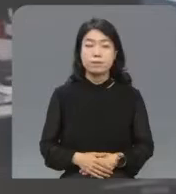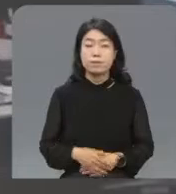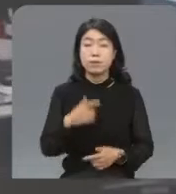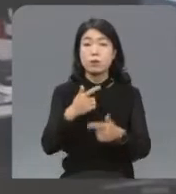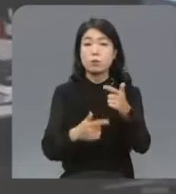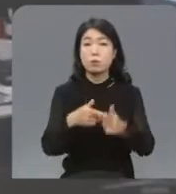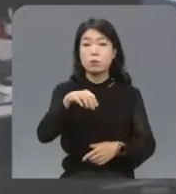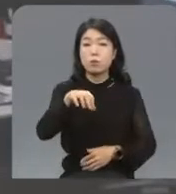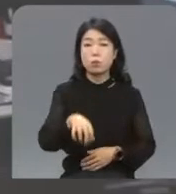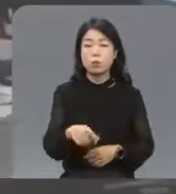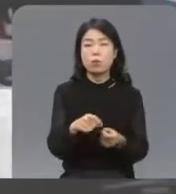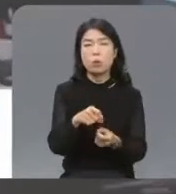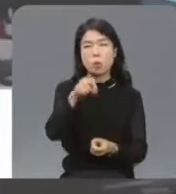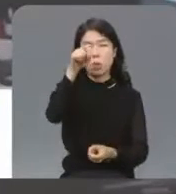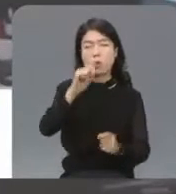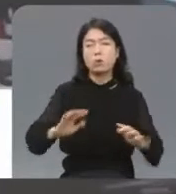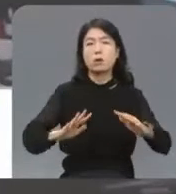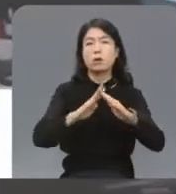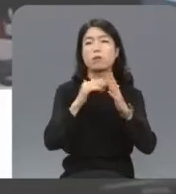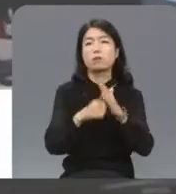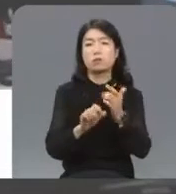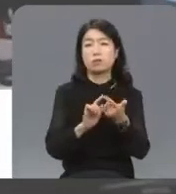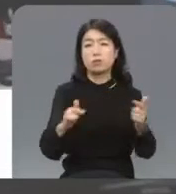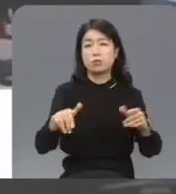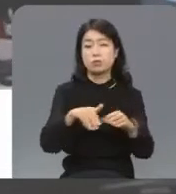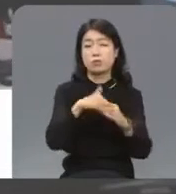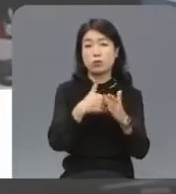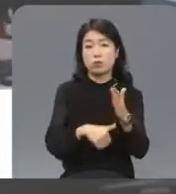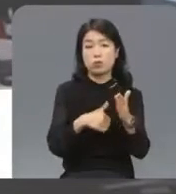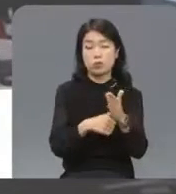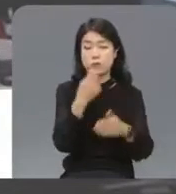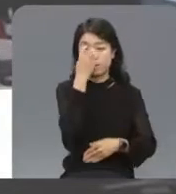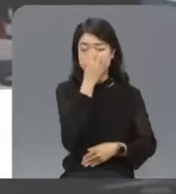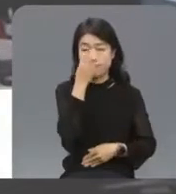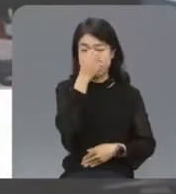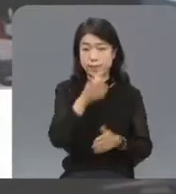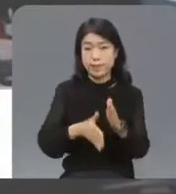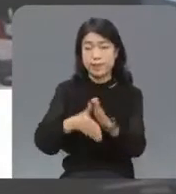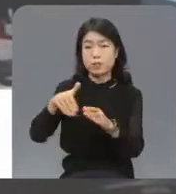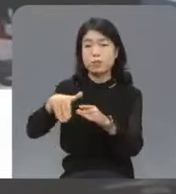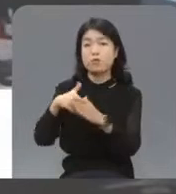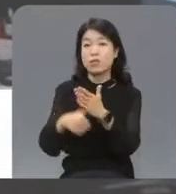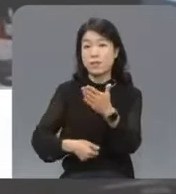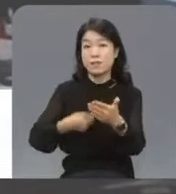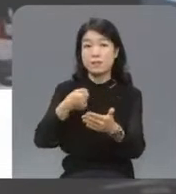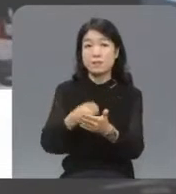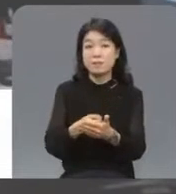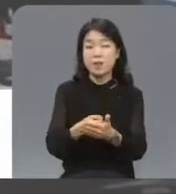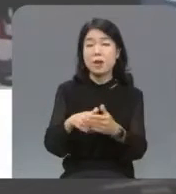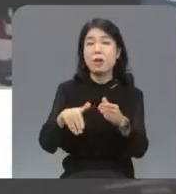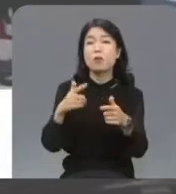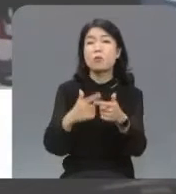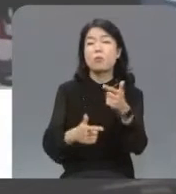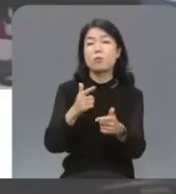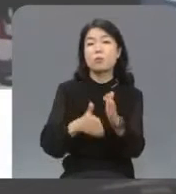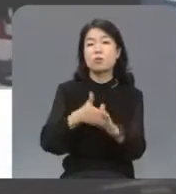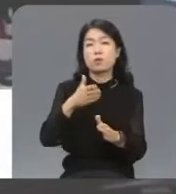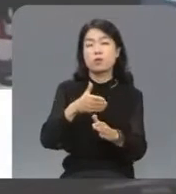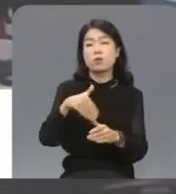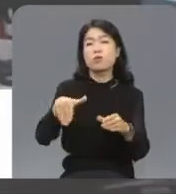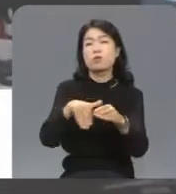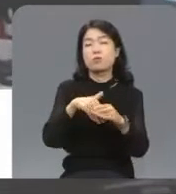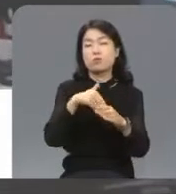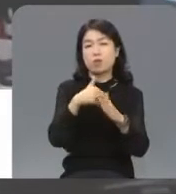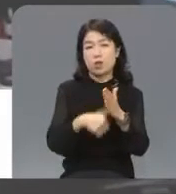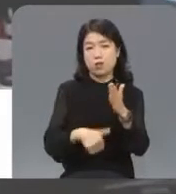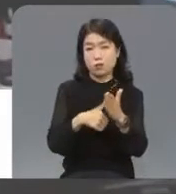목포 지역에는 오래된 건축물 등 문화유산을 조사해서 시 문화재로 지정하는 목포시 문화유산위원회가